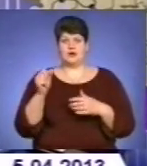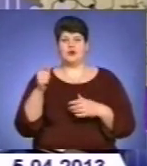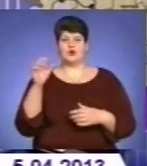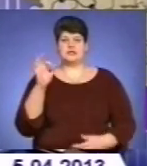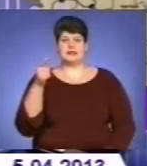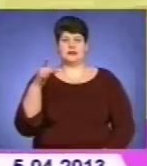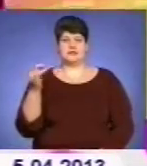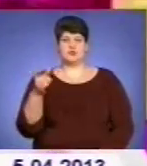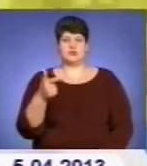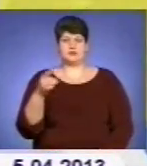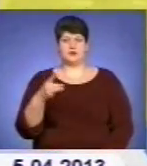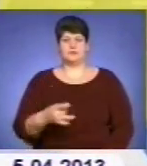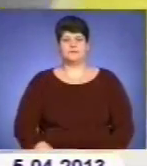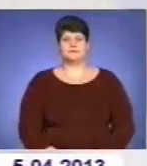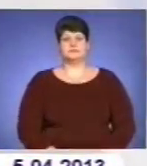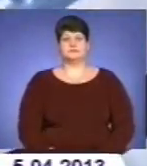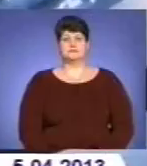Гусятина.